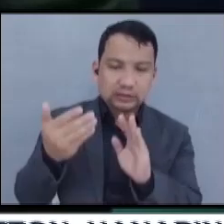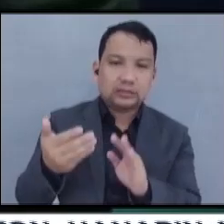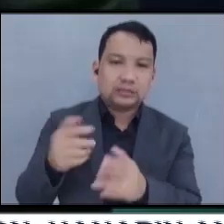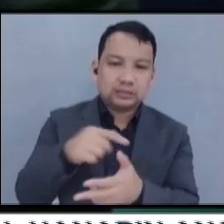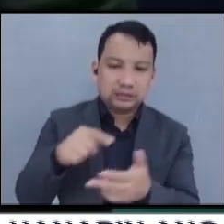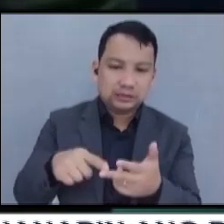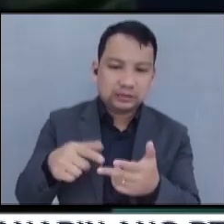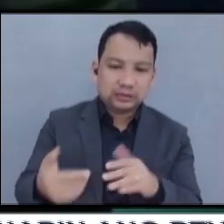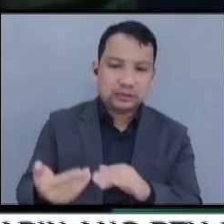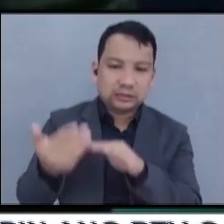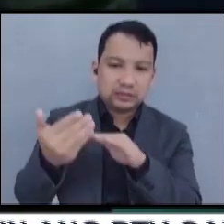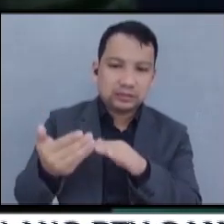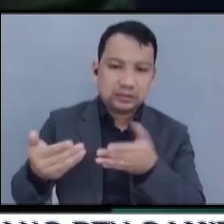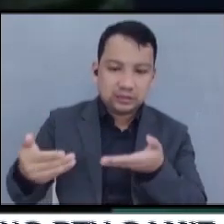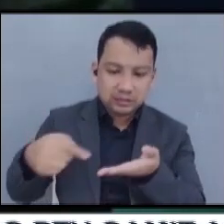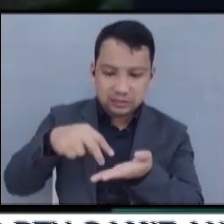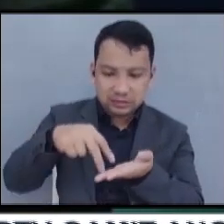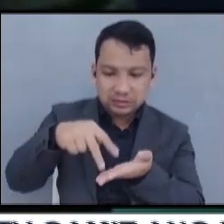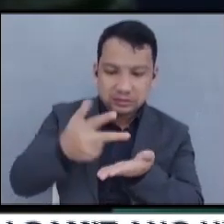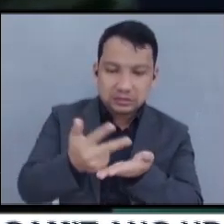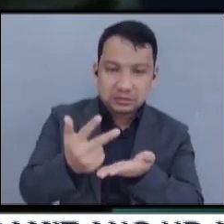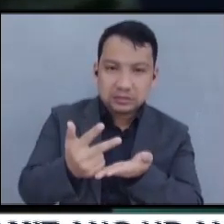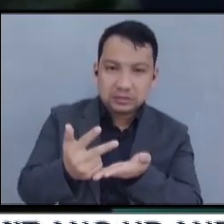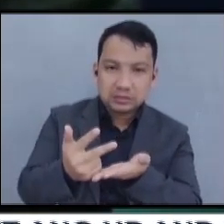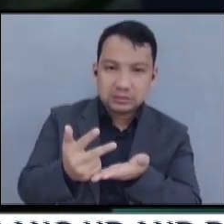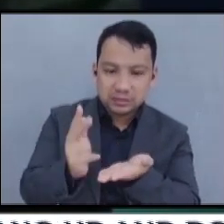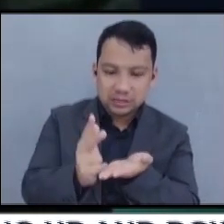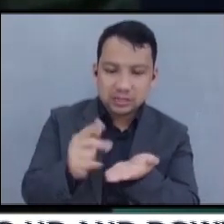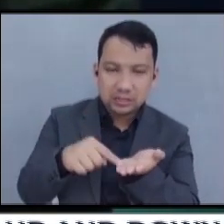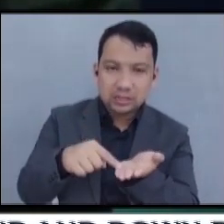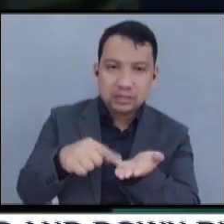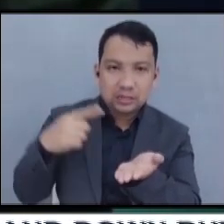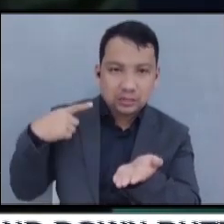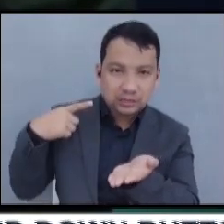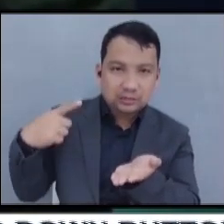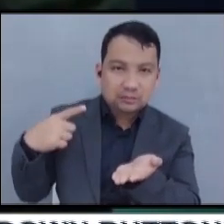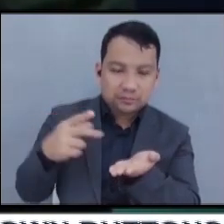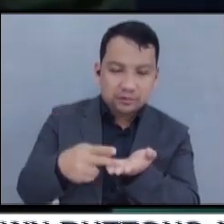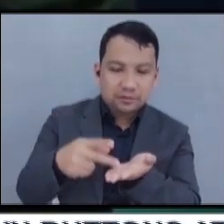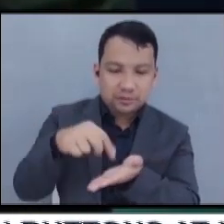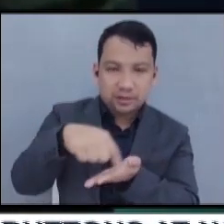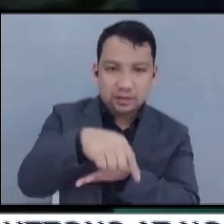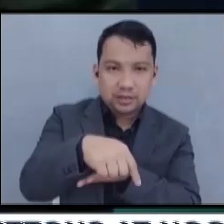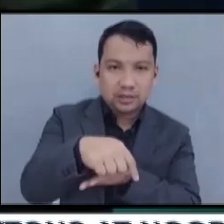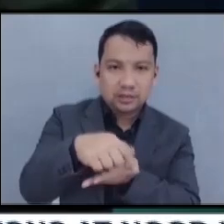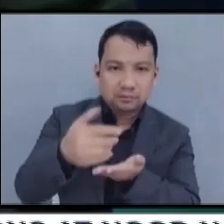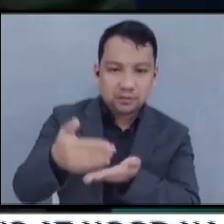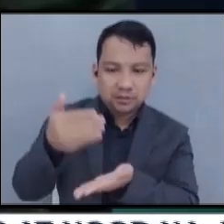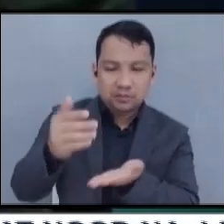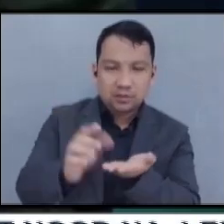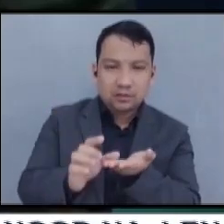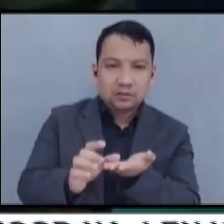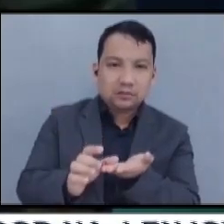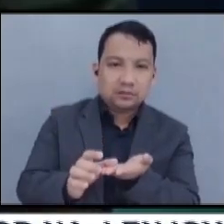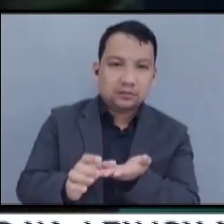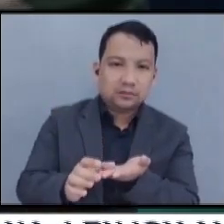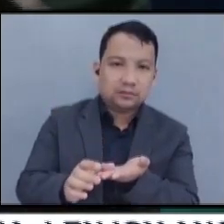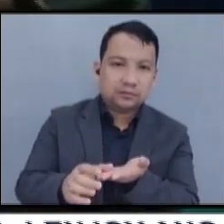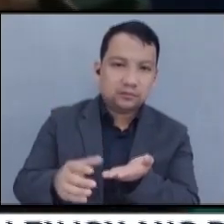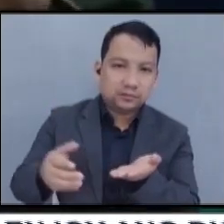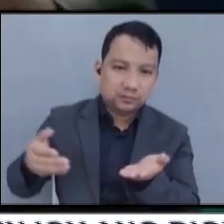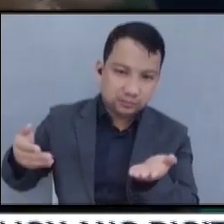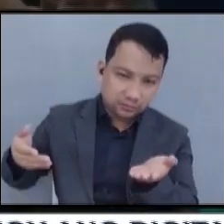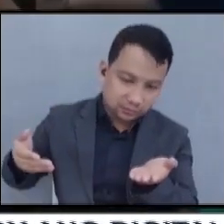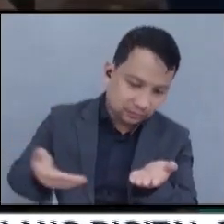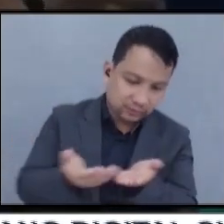tatlo ako yung sa kaliwa yung dalawa ko pong kasama Ma'am nasa harapan din sa harap yung isa sa kanan po